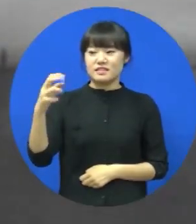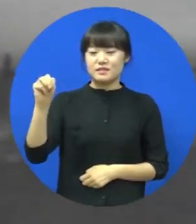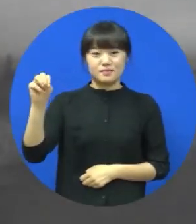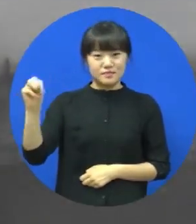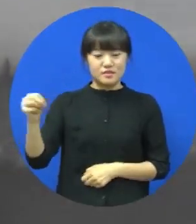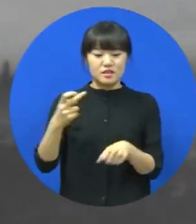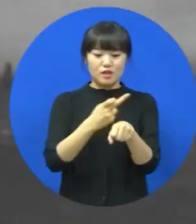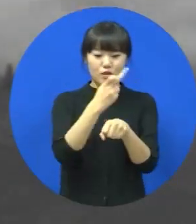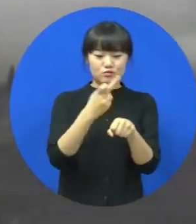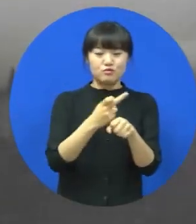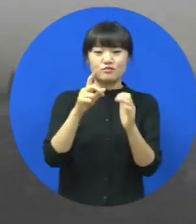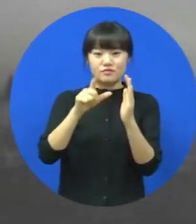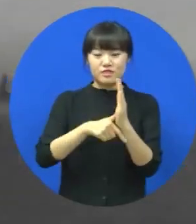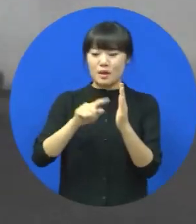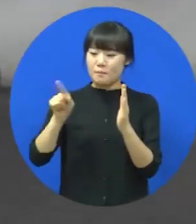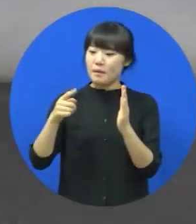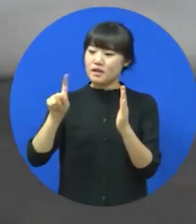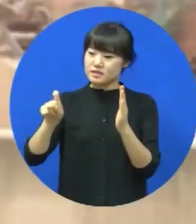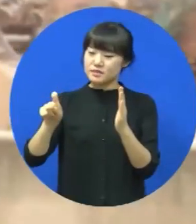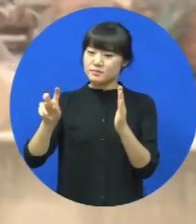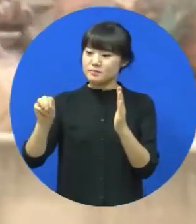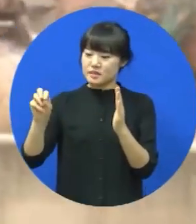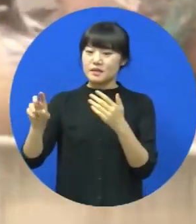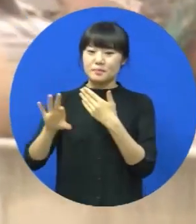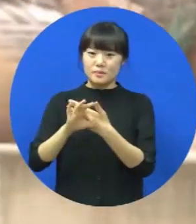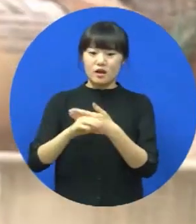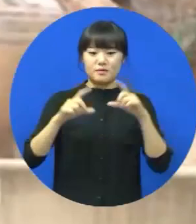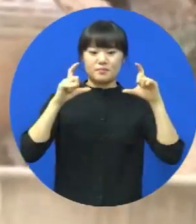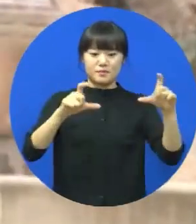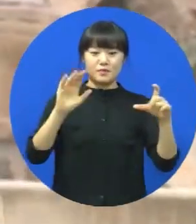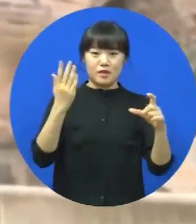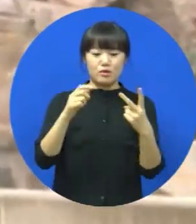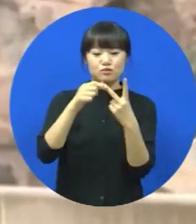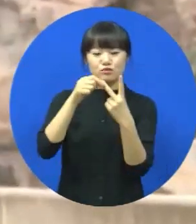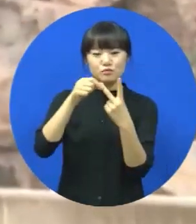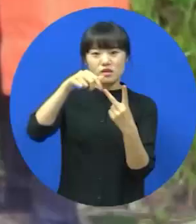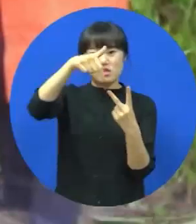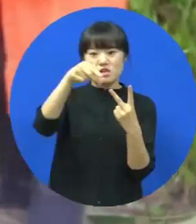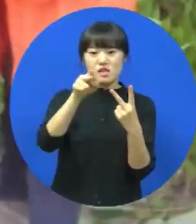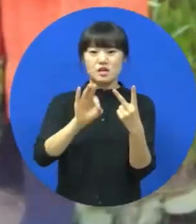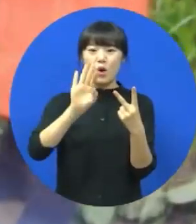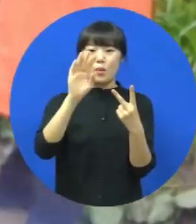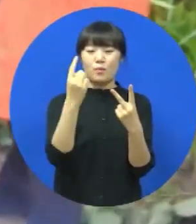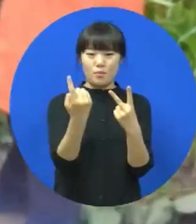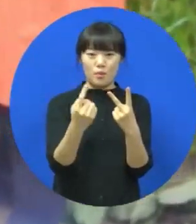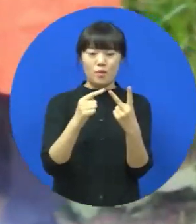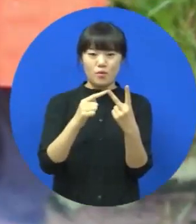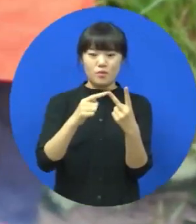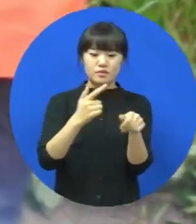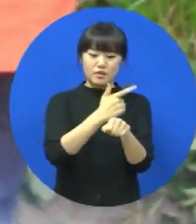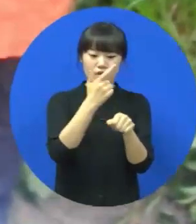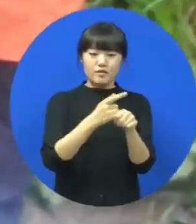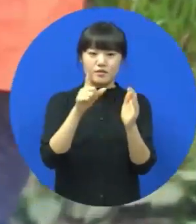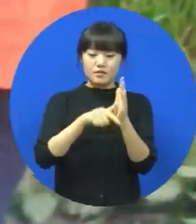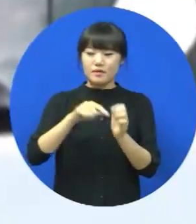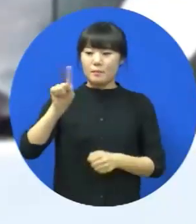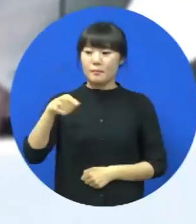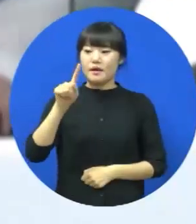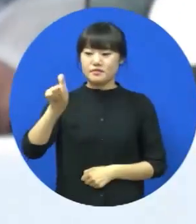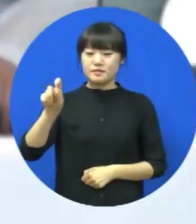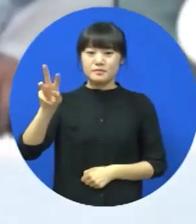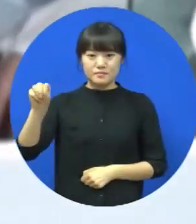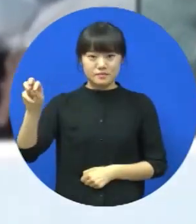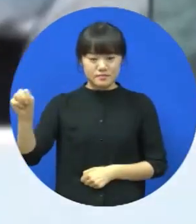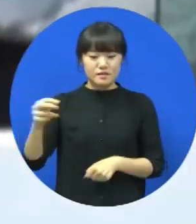이상, 12시간 강우량 110mm 이상이 예상될 때 발령되고요. 호우경보는 6시간 강우량 110mm